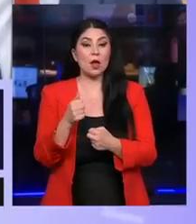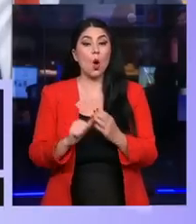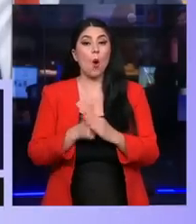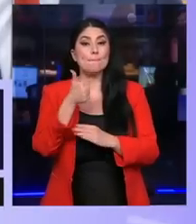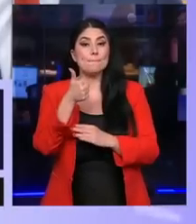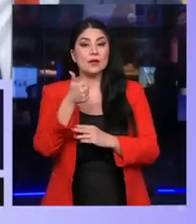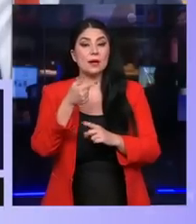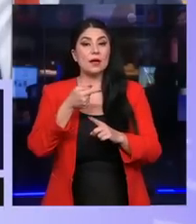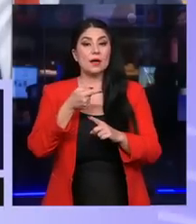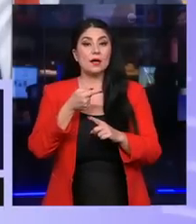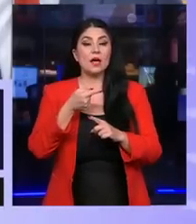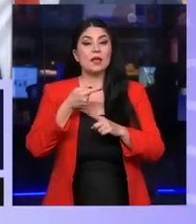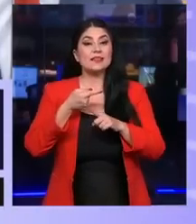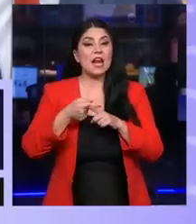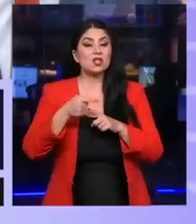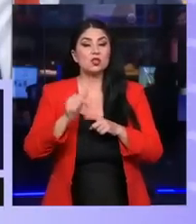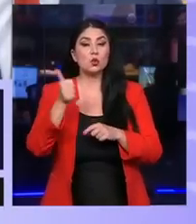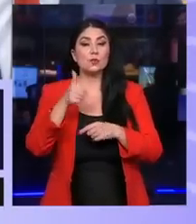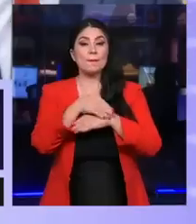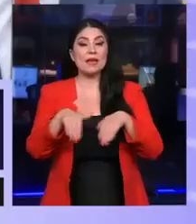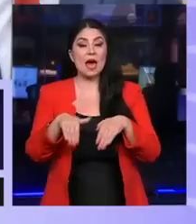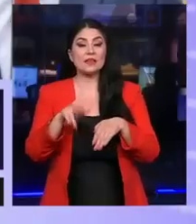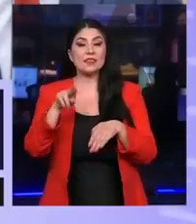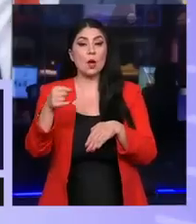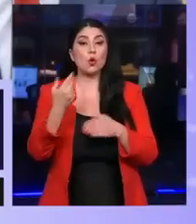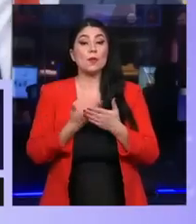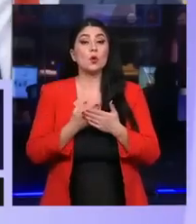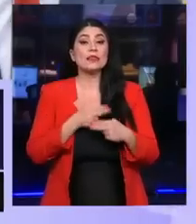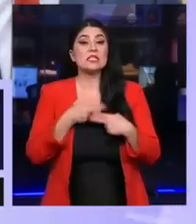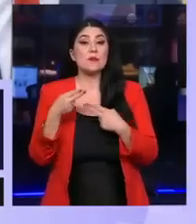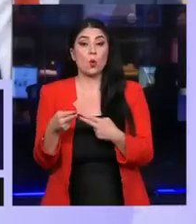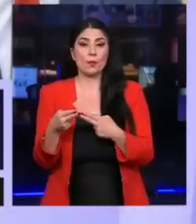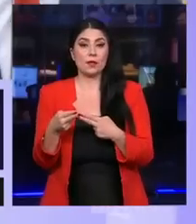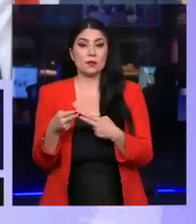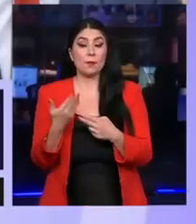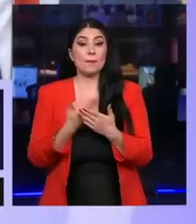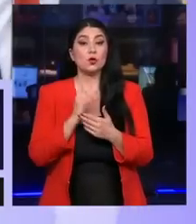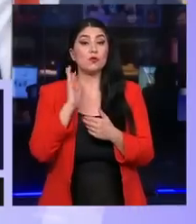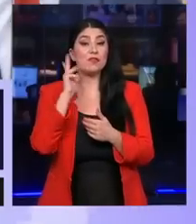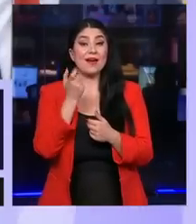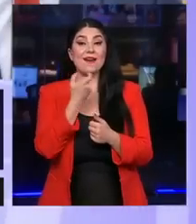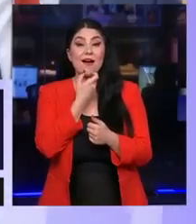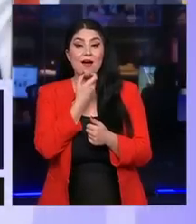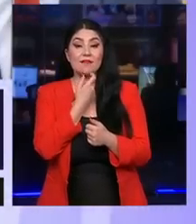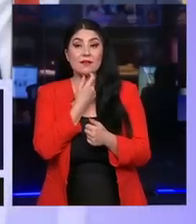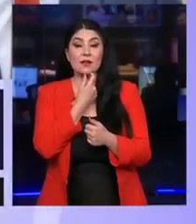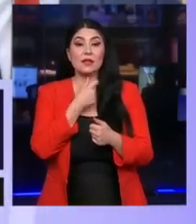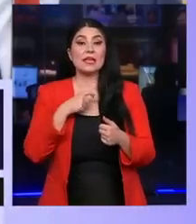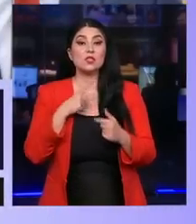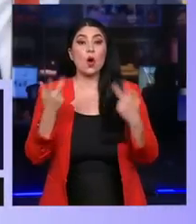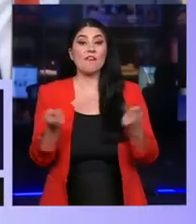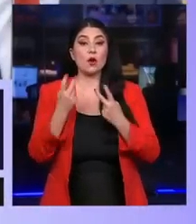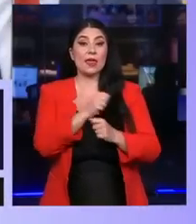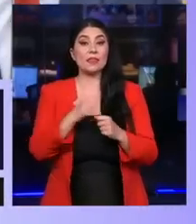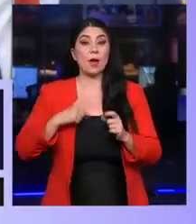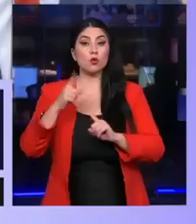primă tranșă de 11 miliarde de euro de despăgubiri. Și atenție, astea sunt pentru fiecare an. Este o evaluare independentă